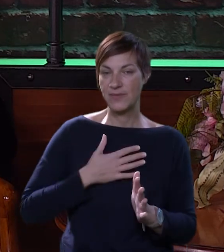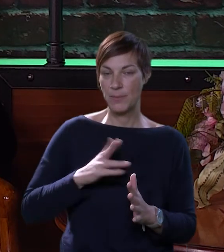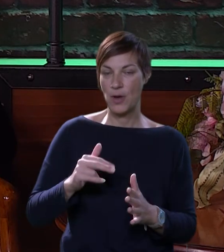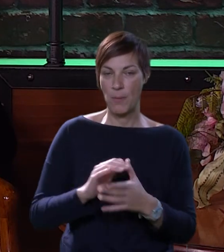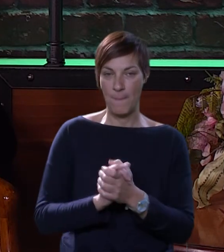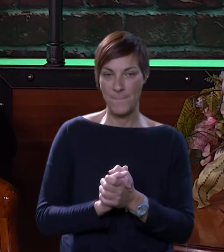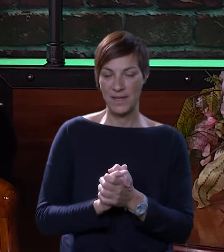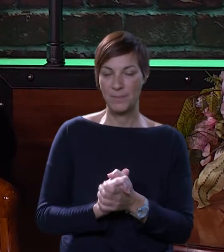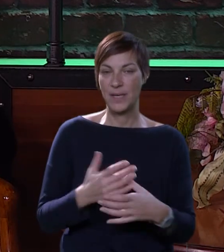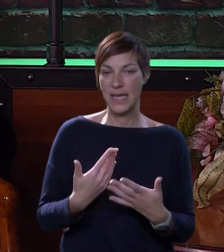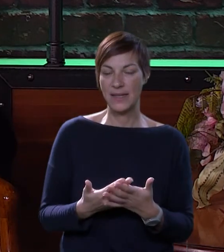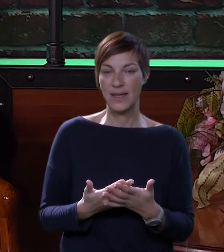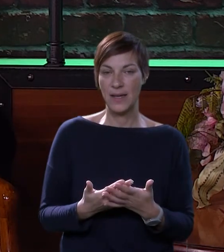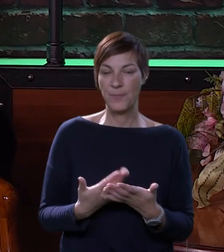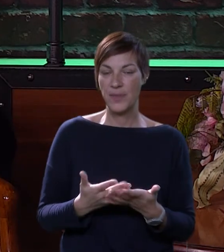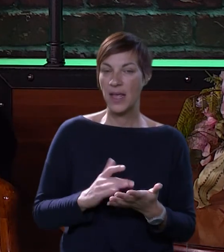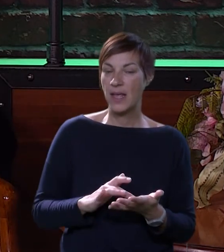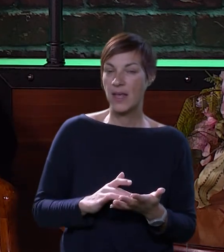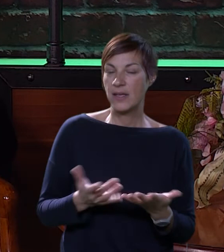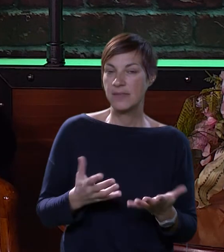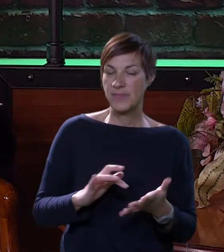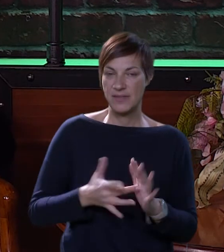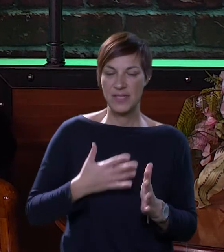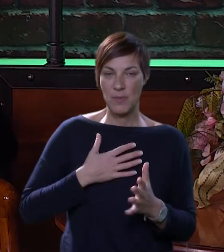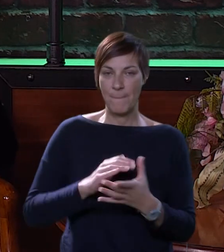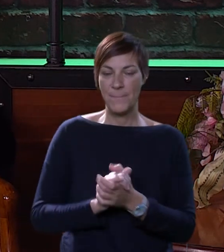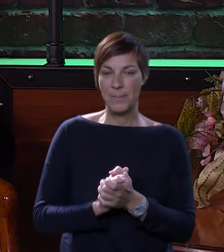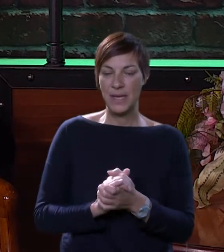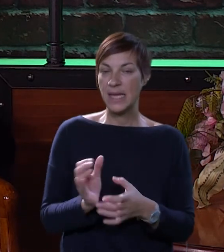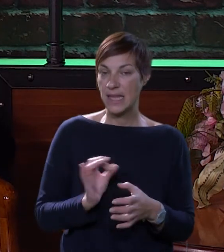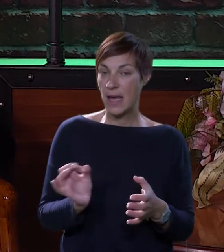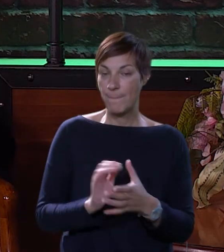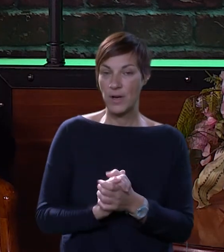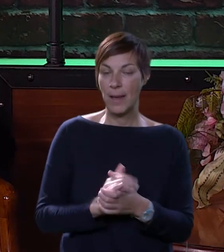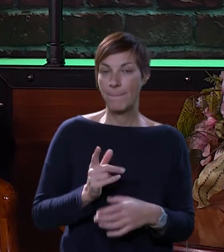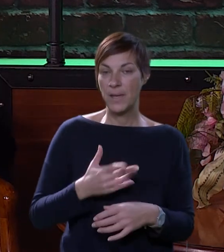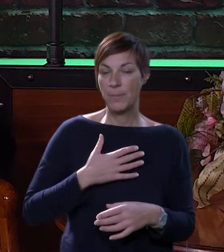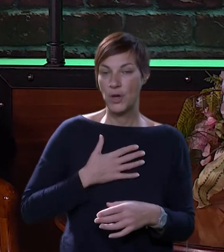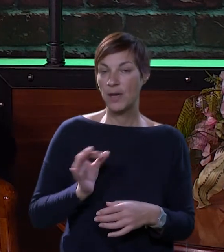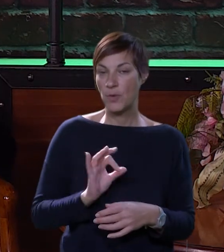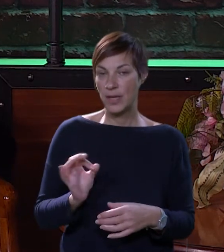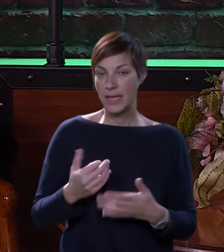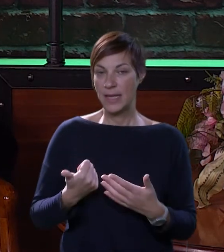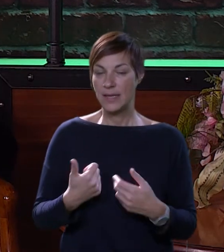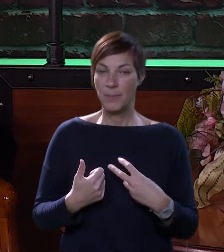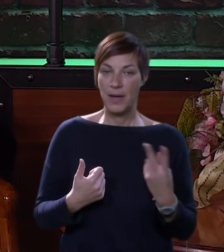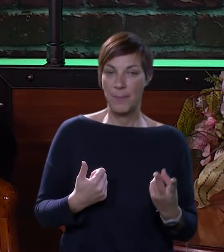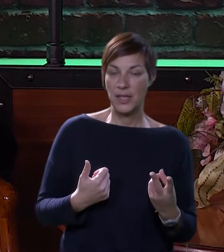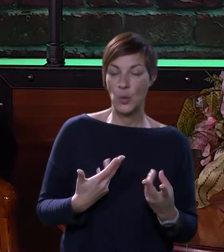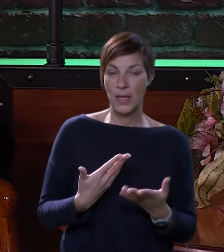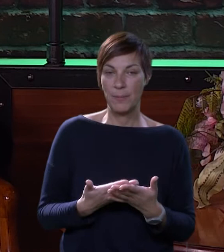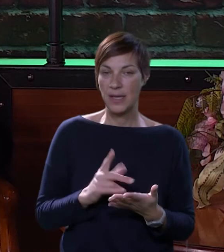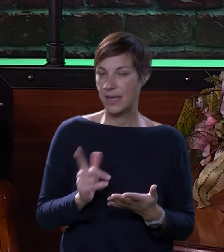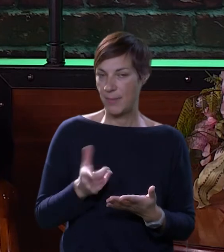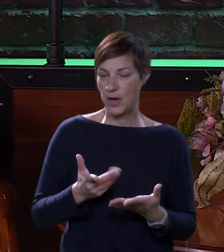moramo biti prijatelji. Znate, ono, često u razredu svi smo mi prijatelji, svi smo mi najbolji prijatelji. Mi moramo biti ok jedni prema drugima, prijateljski